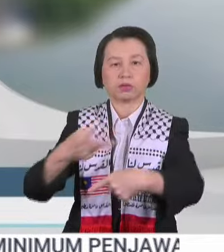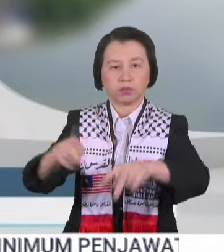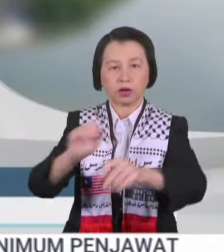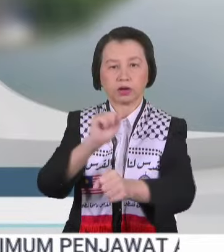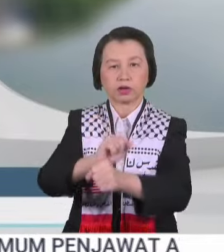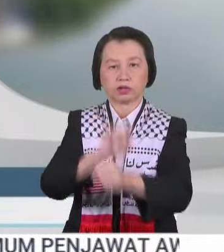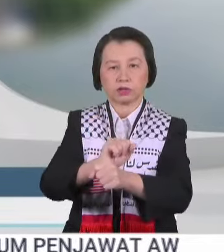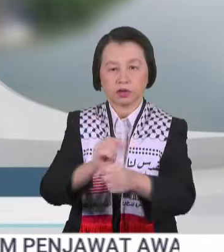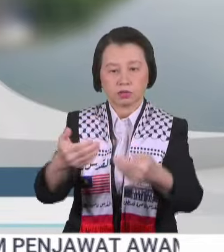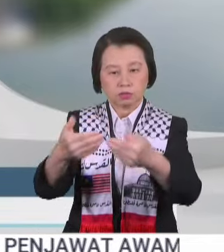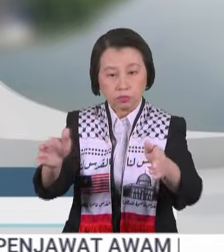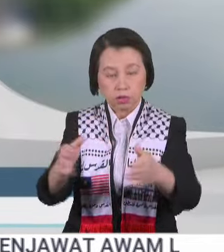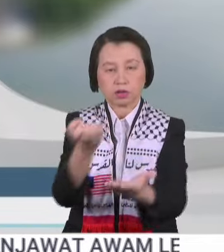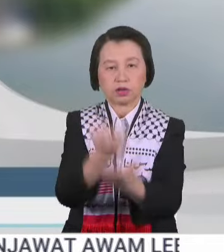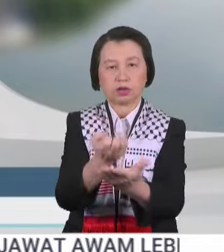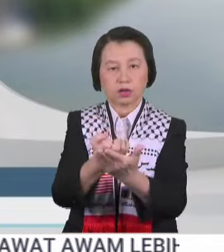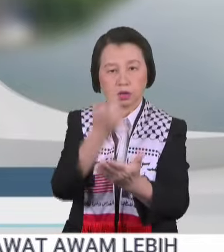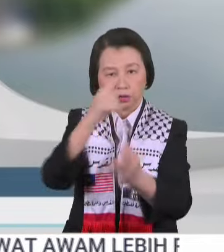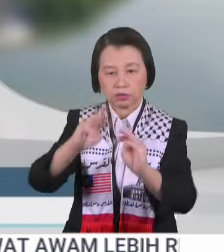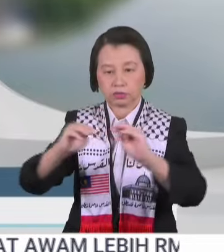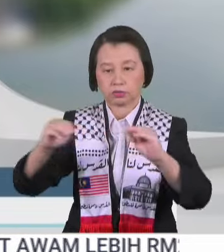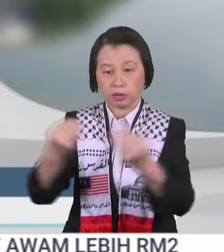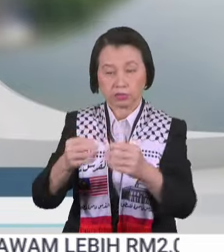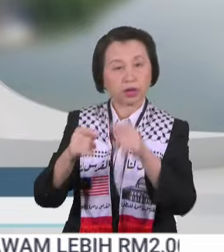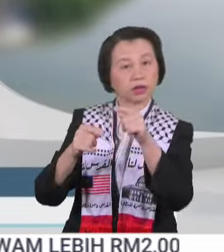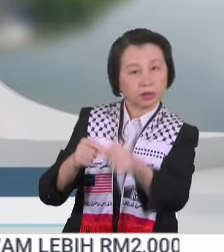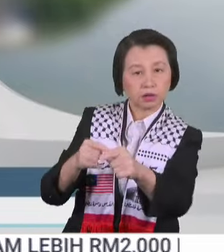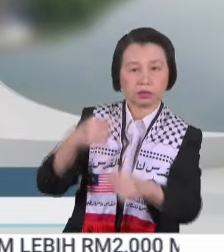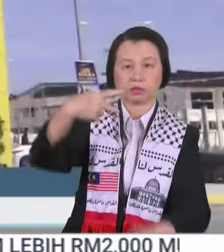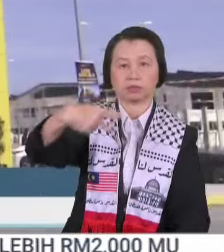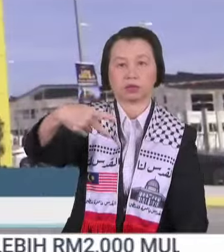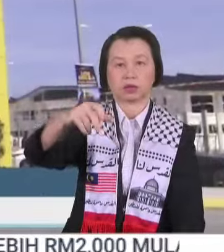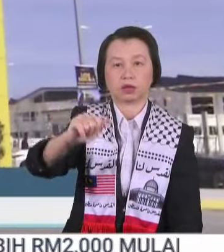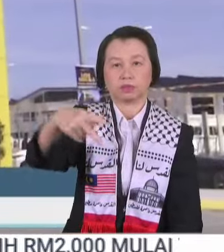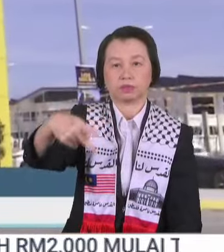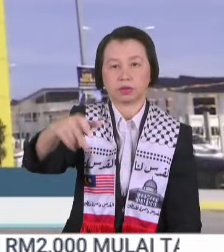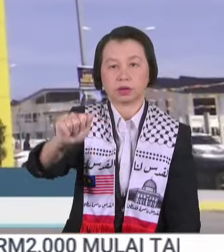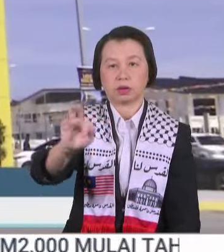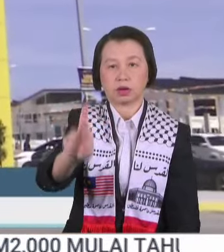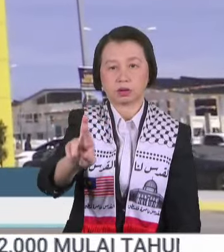malah membuka peluang ekonomi kepada masyarakat setempat.